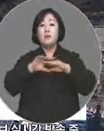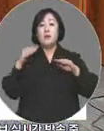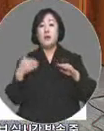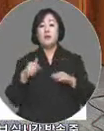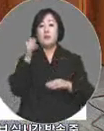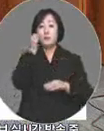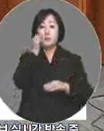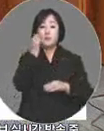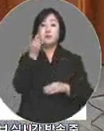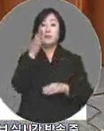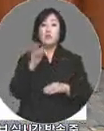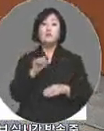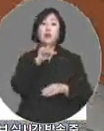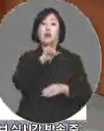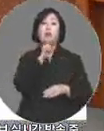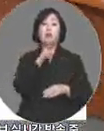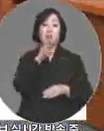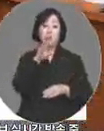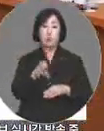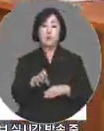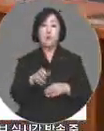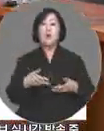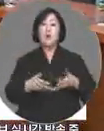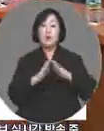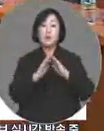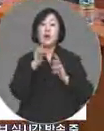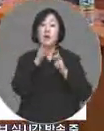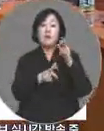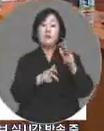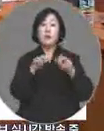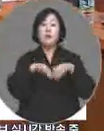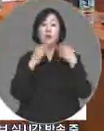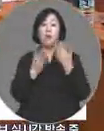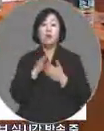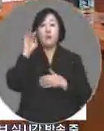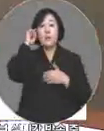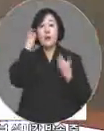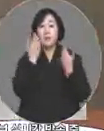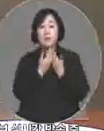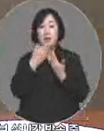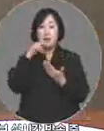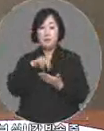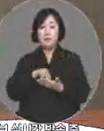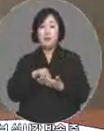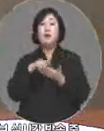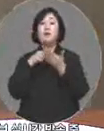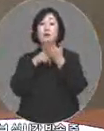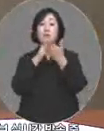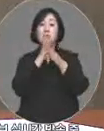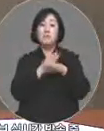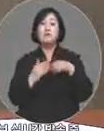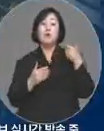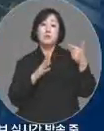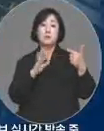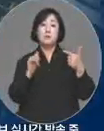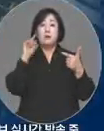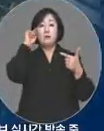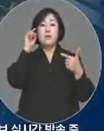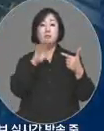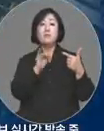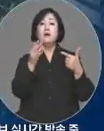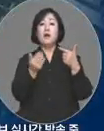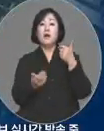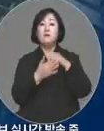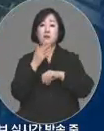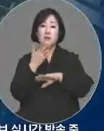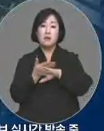못했지만 LH의 개발 초안에 대해서는 전원 반대 입장을 명시했습니다. 6명이 찬성한